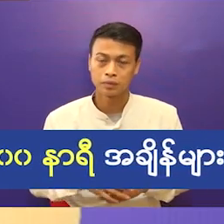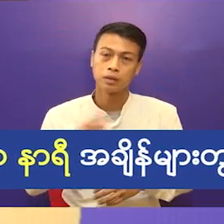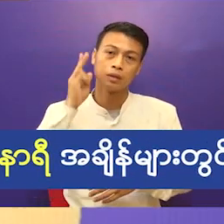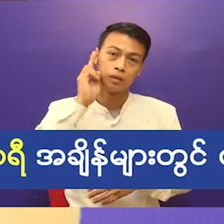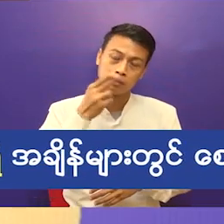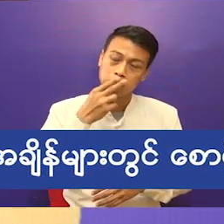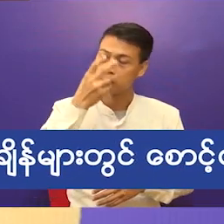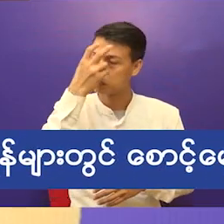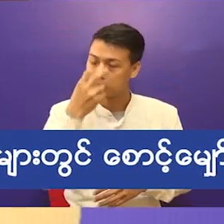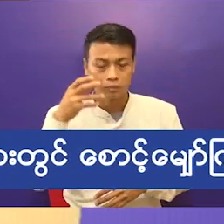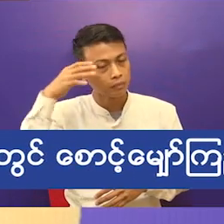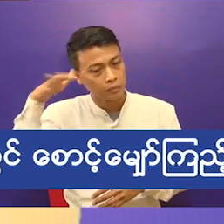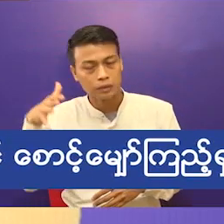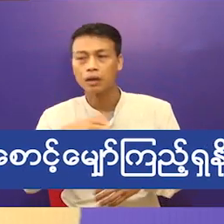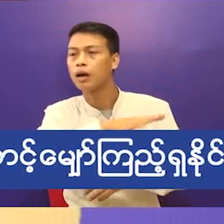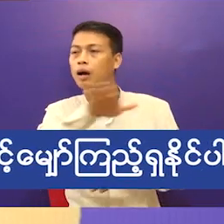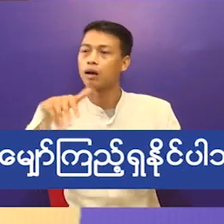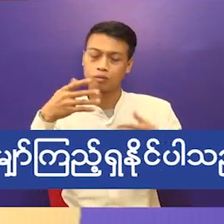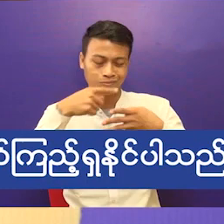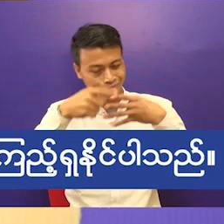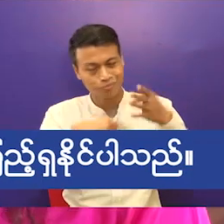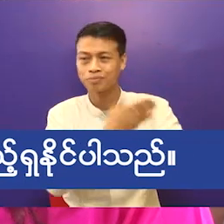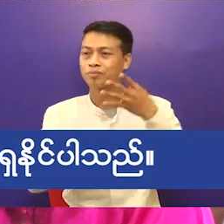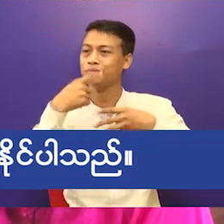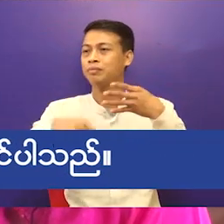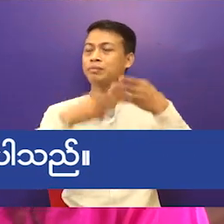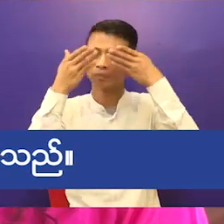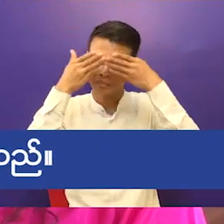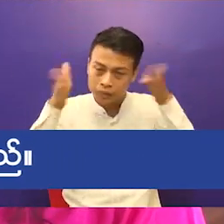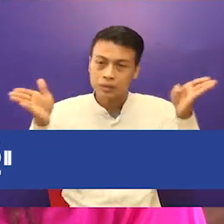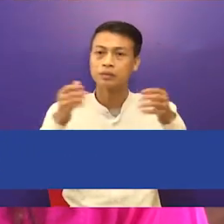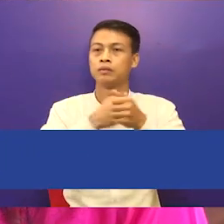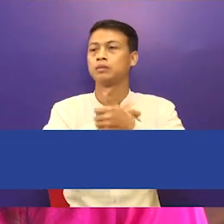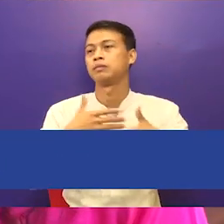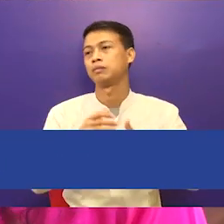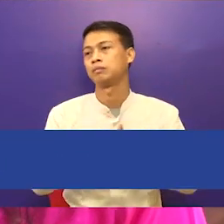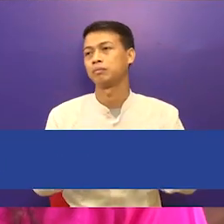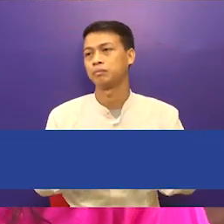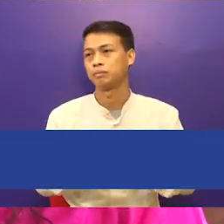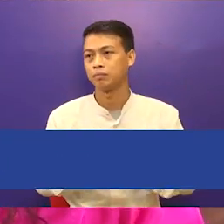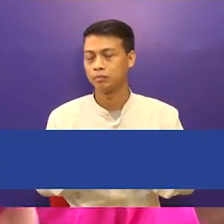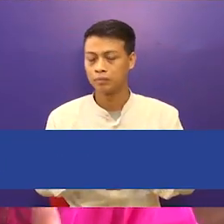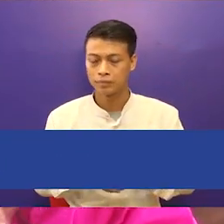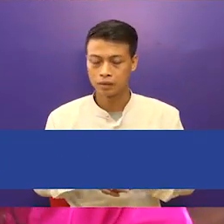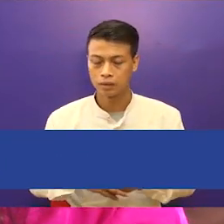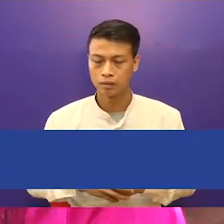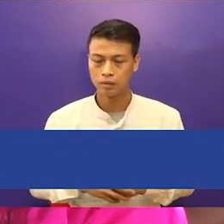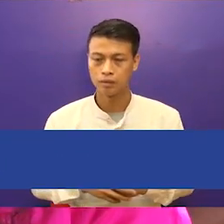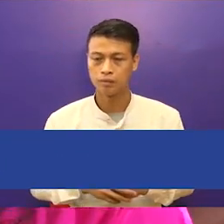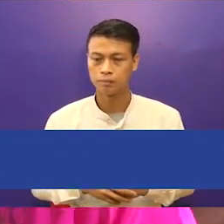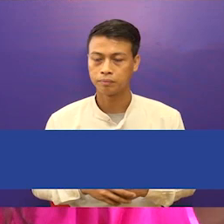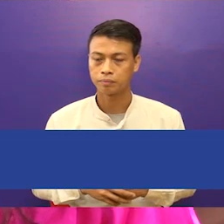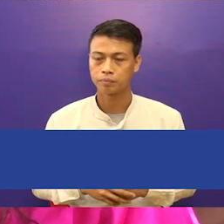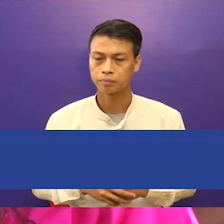င်းခဲ့တဲ့လူဆိုတာရှိပါမလားရှင်။နော်မရှိပါဘူးနော်။ဒါပေမဲ့ဒီကလေးတယောက်ကိုကျမတို့မွေးလာပြီဆိုလို့ရှိရင်ဒီကလေးလေးကိုဆက်ဆချင်းကျ